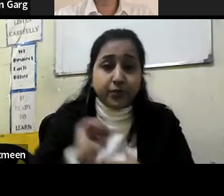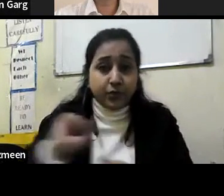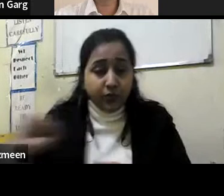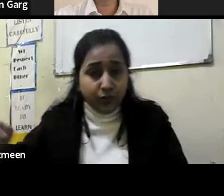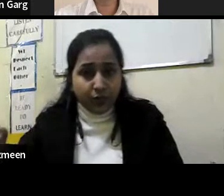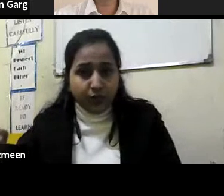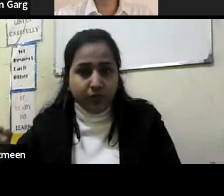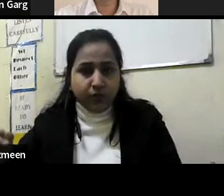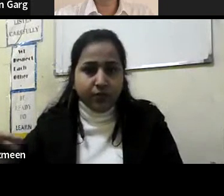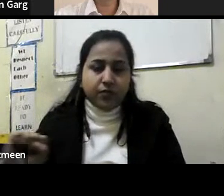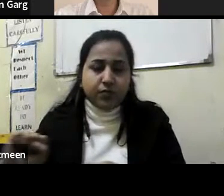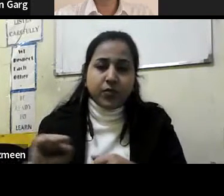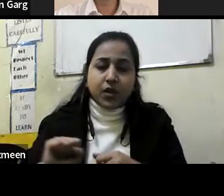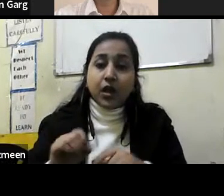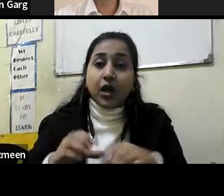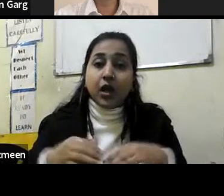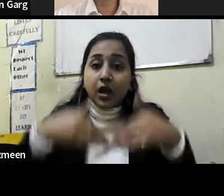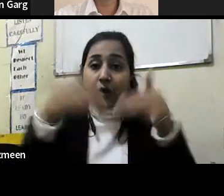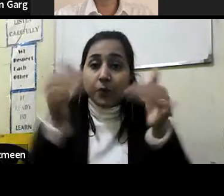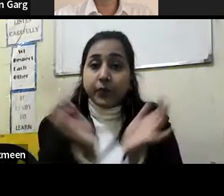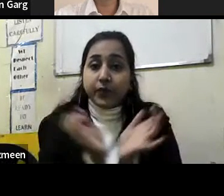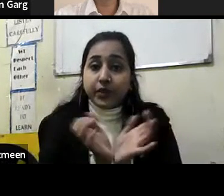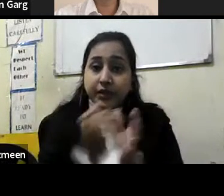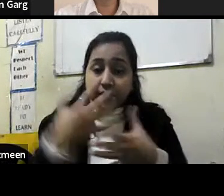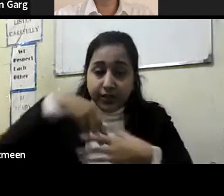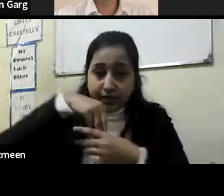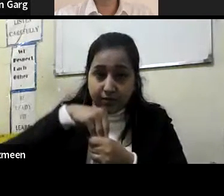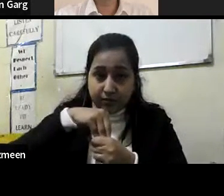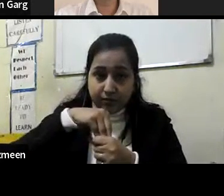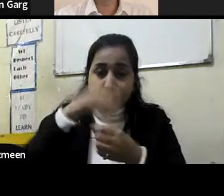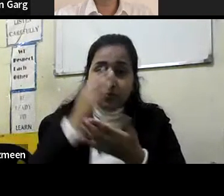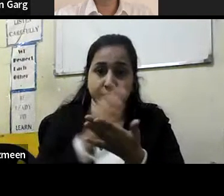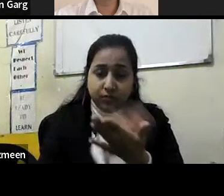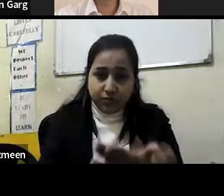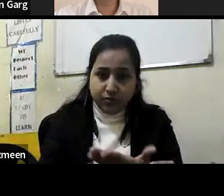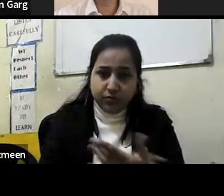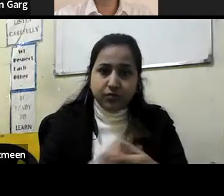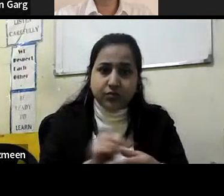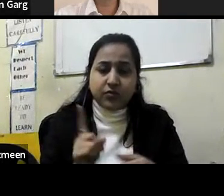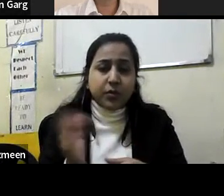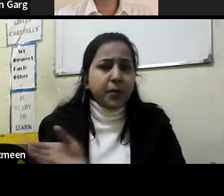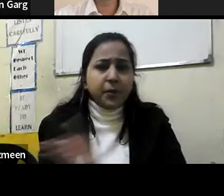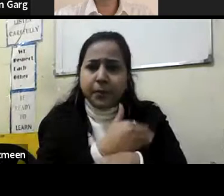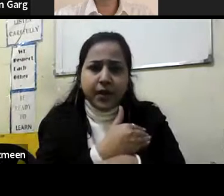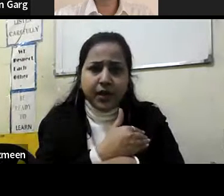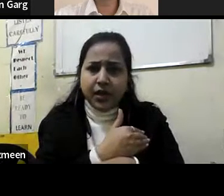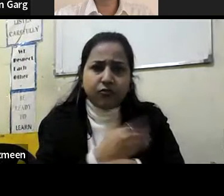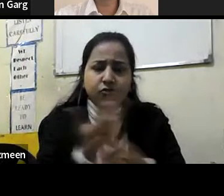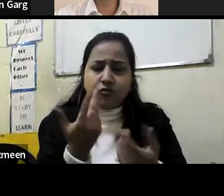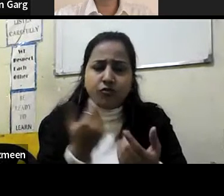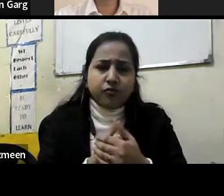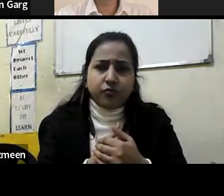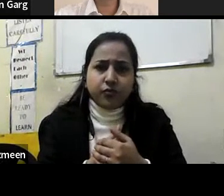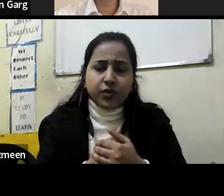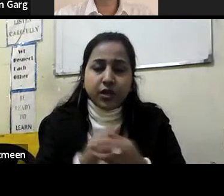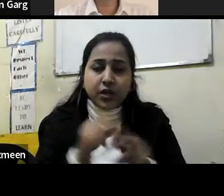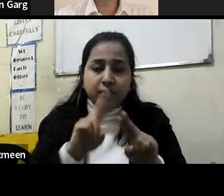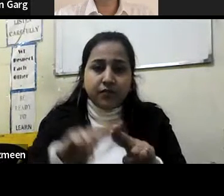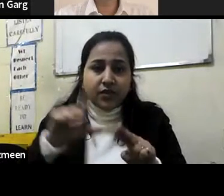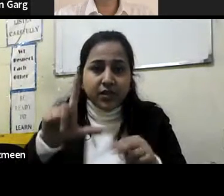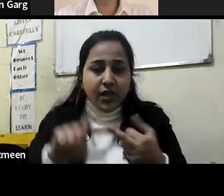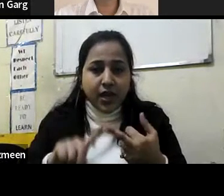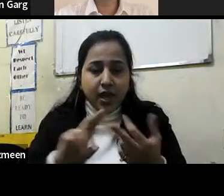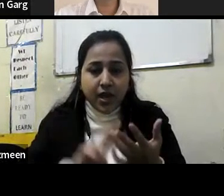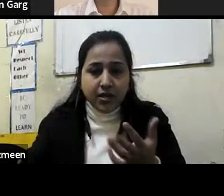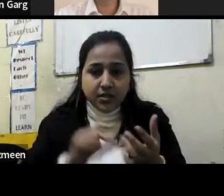ऑन कम्युनिटी एंगेजमेंट और स्किल बेस्ड वॉलंटियरिंग के लिए। उससे पहले वो फिलांथ्रपी में थी और 12 साल का एक्सपीरियंस है